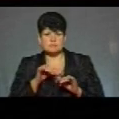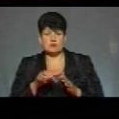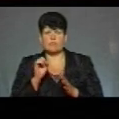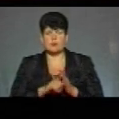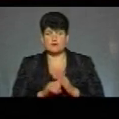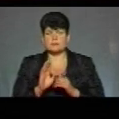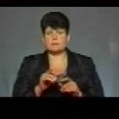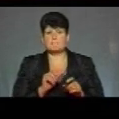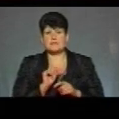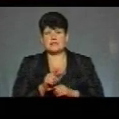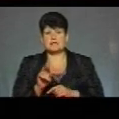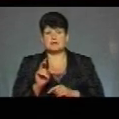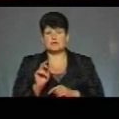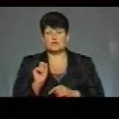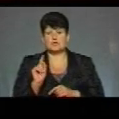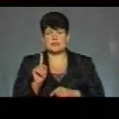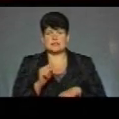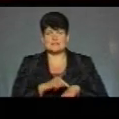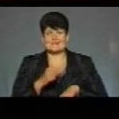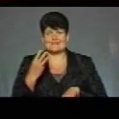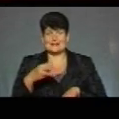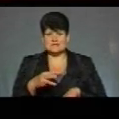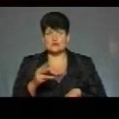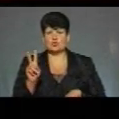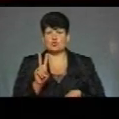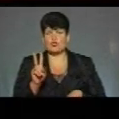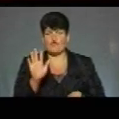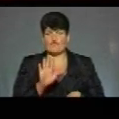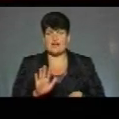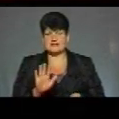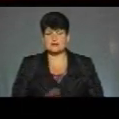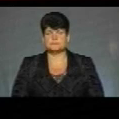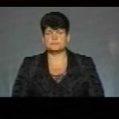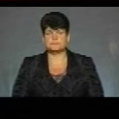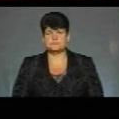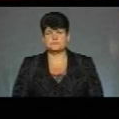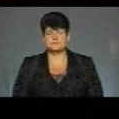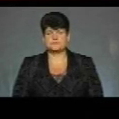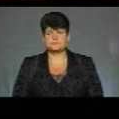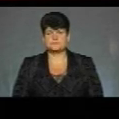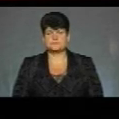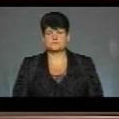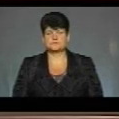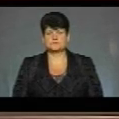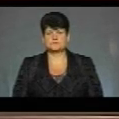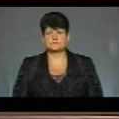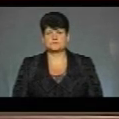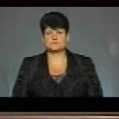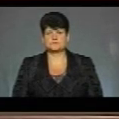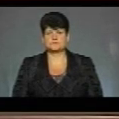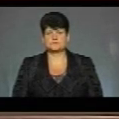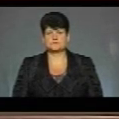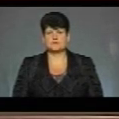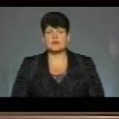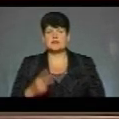Віталія Гнатишина призначили на 11:30 2 вересня. Анжела Шова, Андрій Бодак. Новини на Суспільному. Тернопіль.